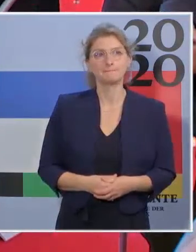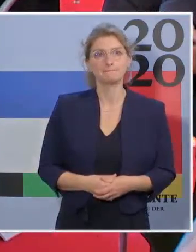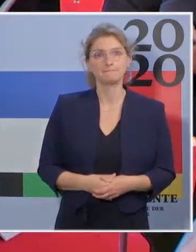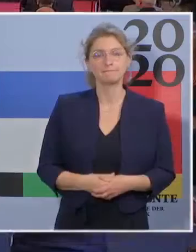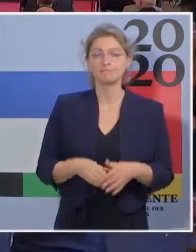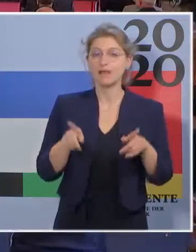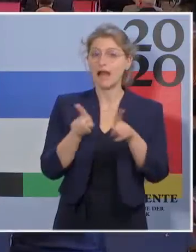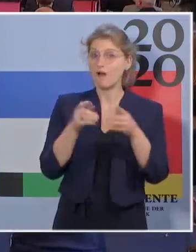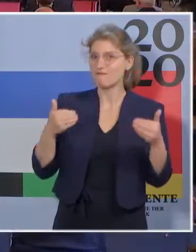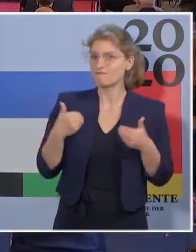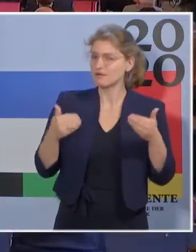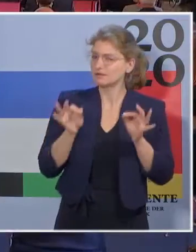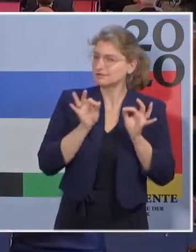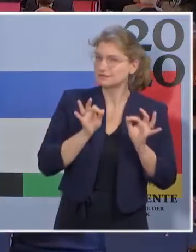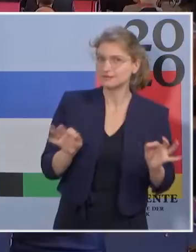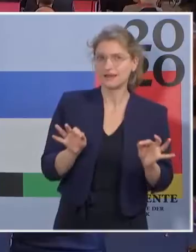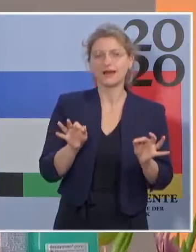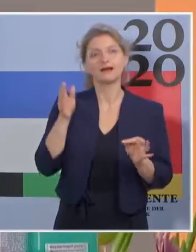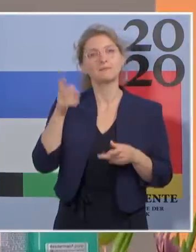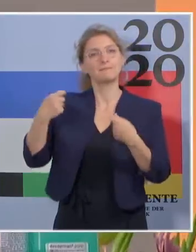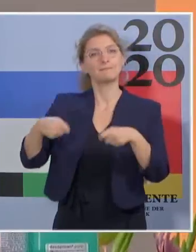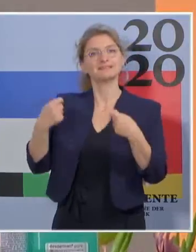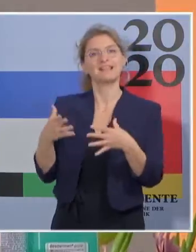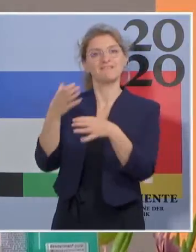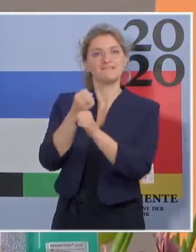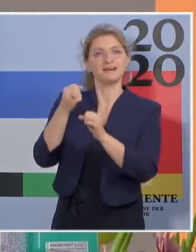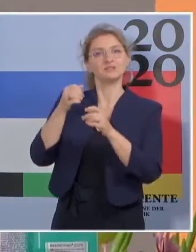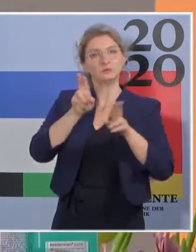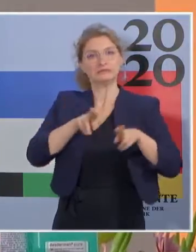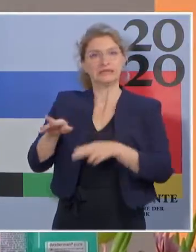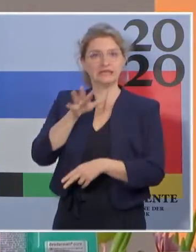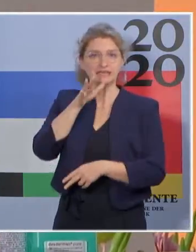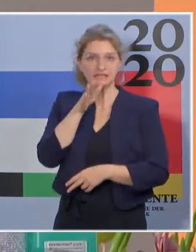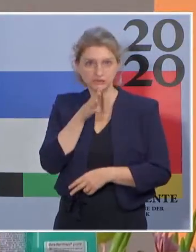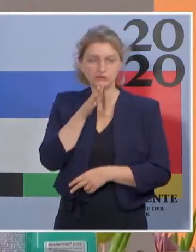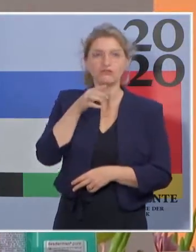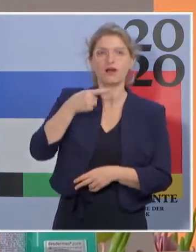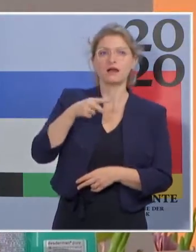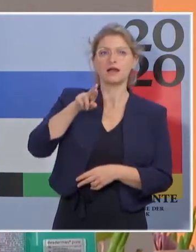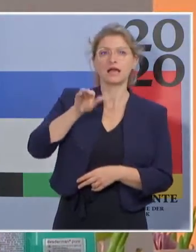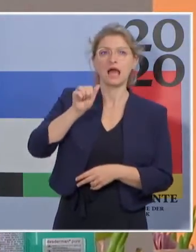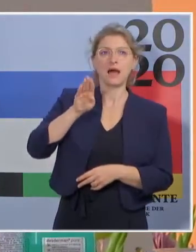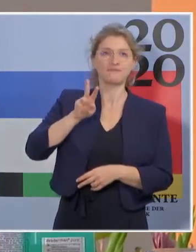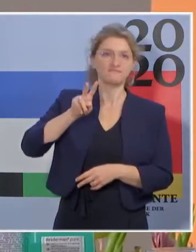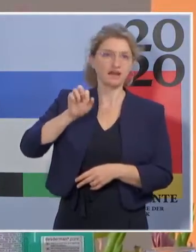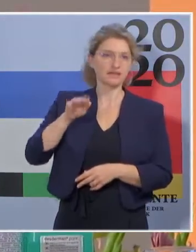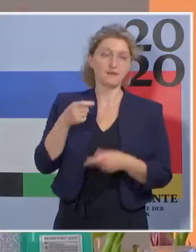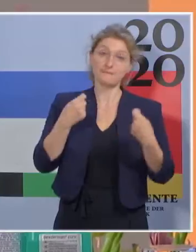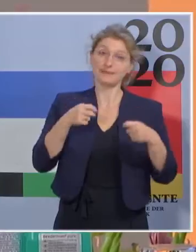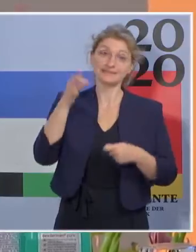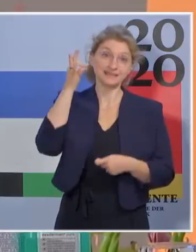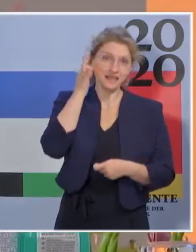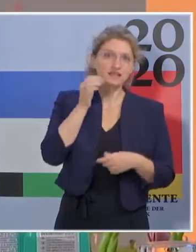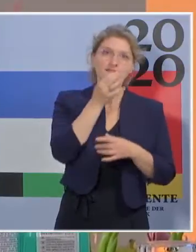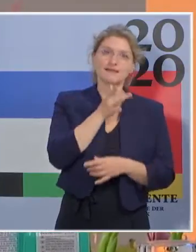Wir freuen uns außerdem sehr, den Präsidenten des Verfassungsgerichtshofes, Dr. Dr. Christoph Grabenwarter, die Präsidentin des Rechnungshofes,